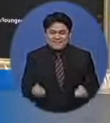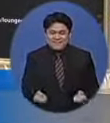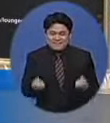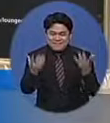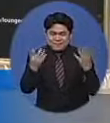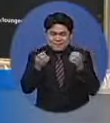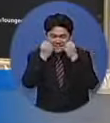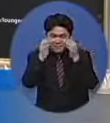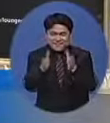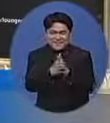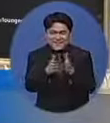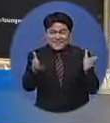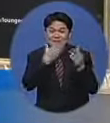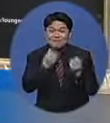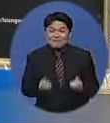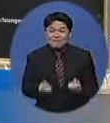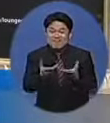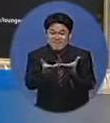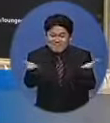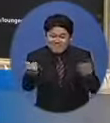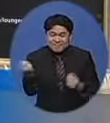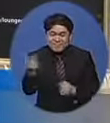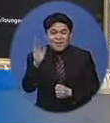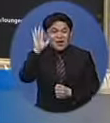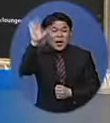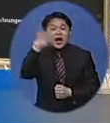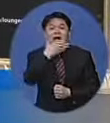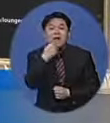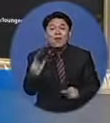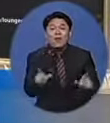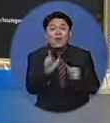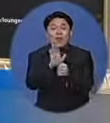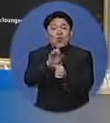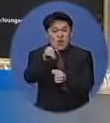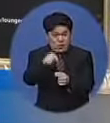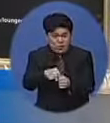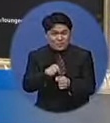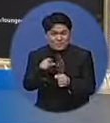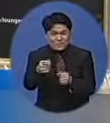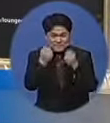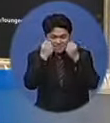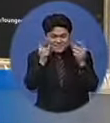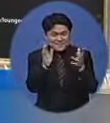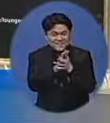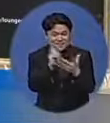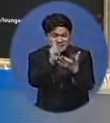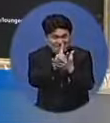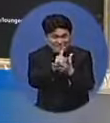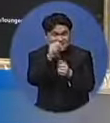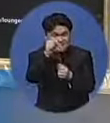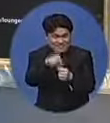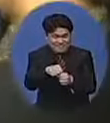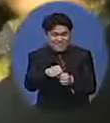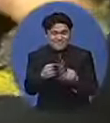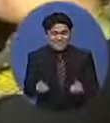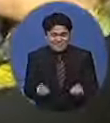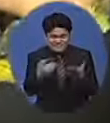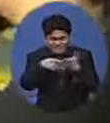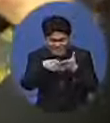페스티벌은 새로운 시작을 축하드리면서 또 그 행복한 삶을 지원하기 위해서 새로운 친구를 만나기 위한 컨셉으로